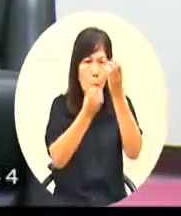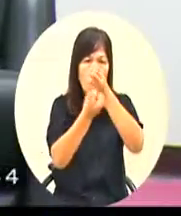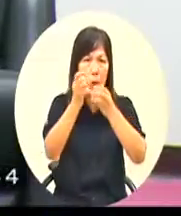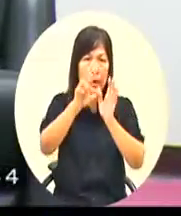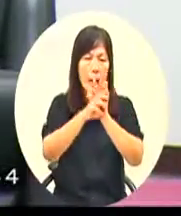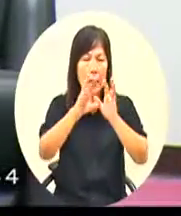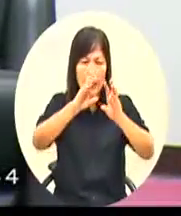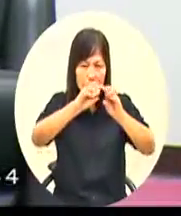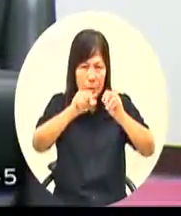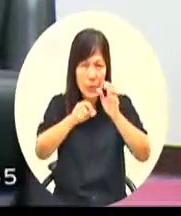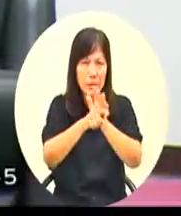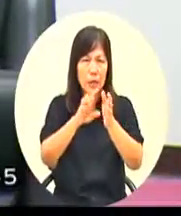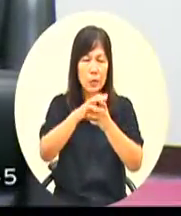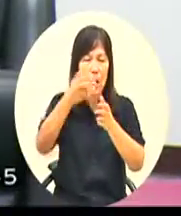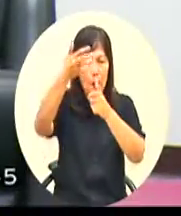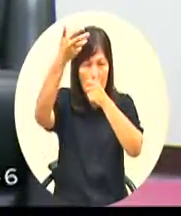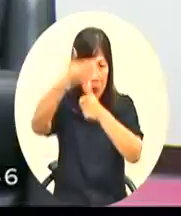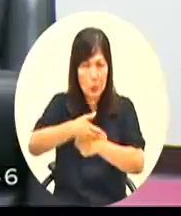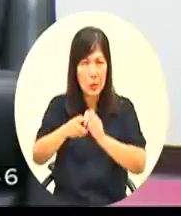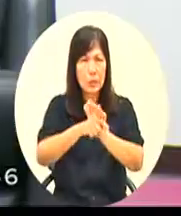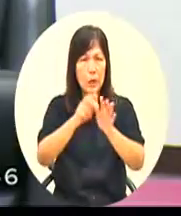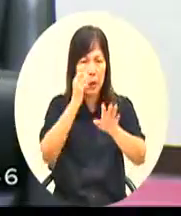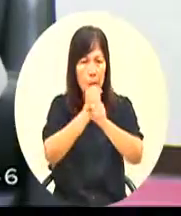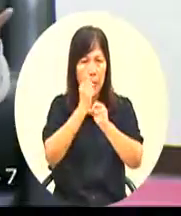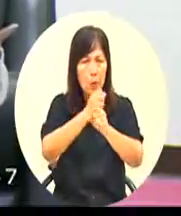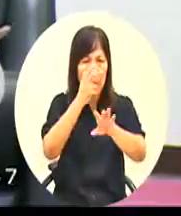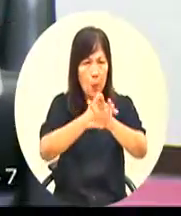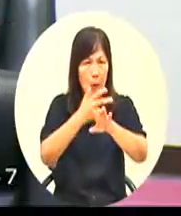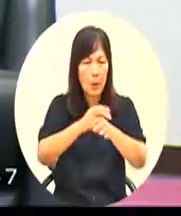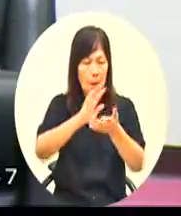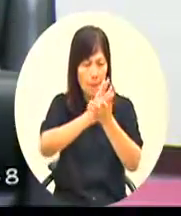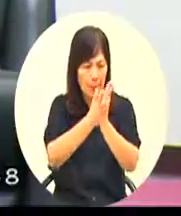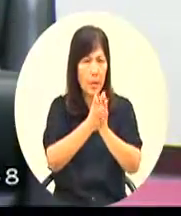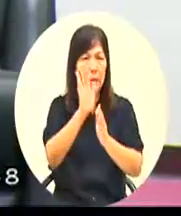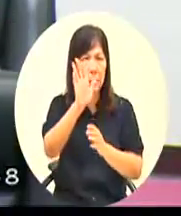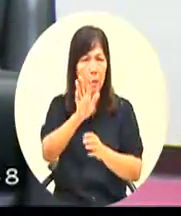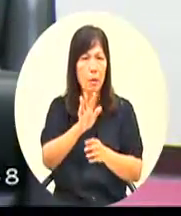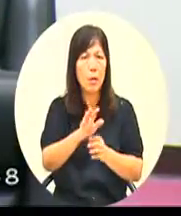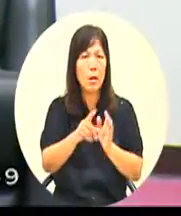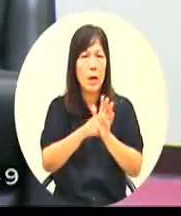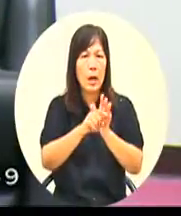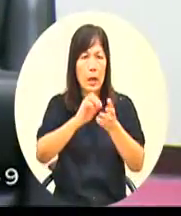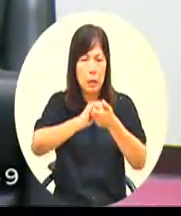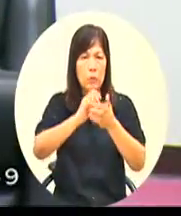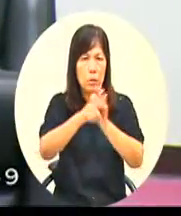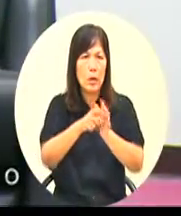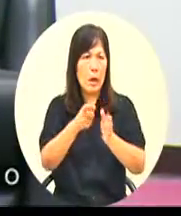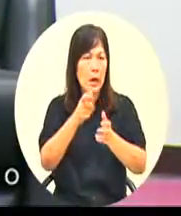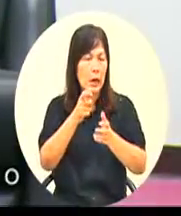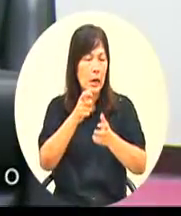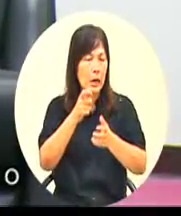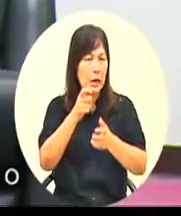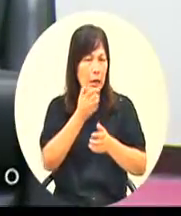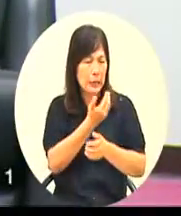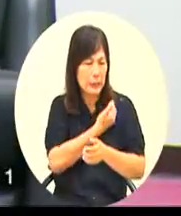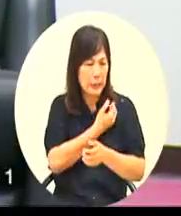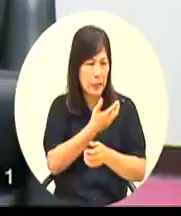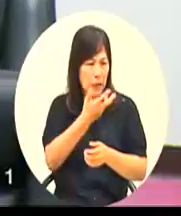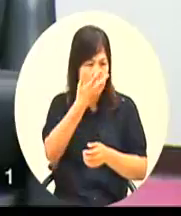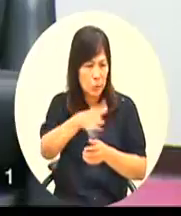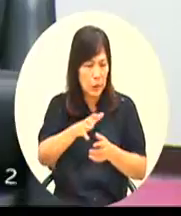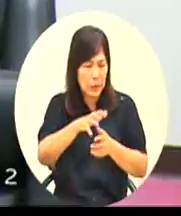它用传统的这个工法把它做成的，所以它一定是比较不耐于水的压